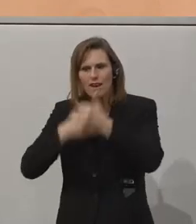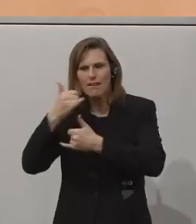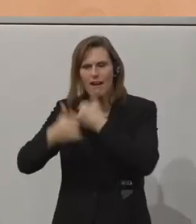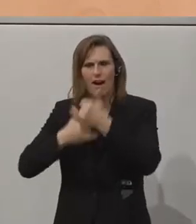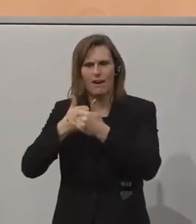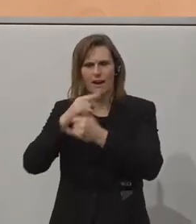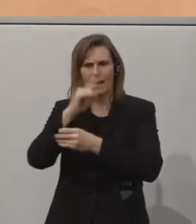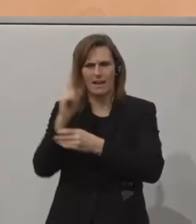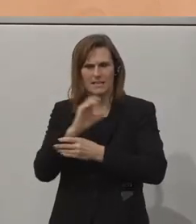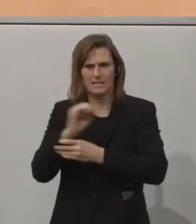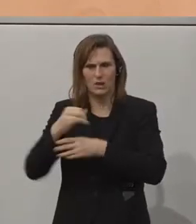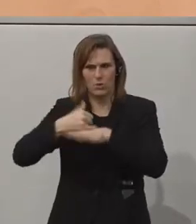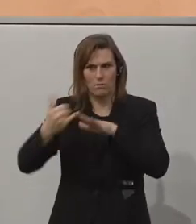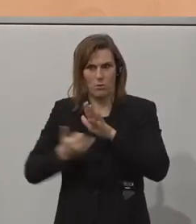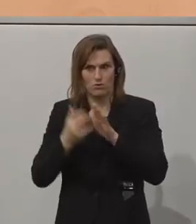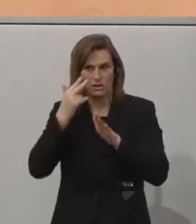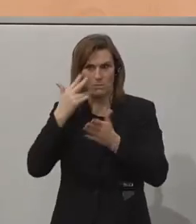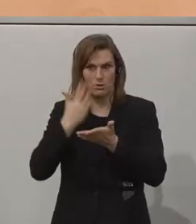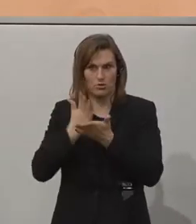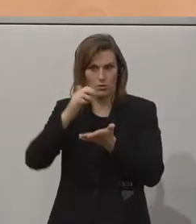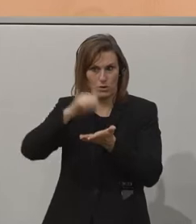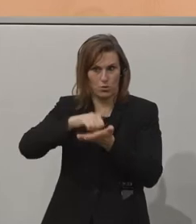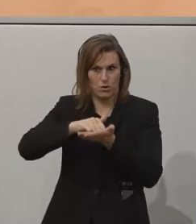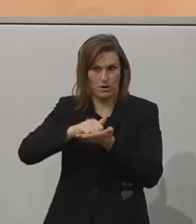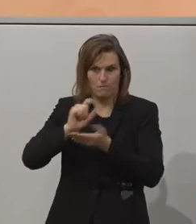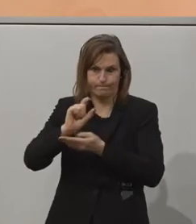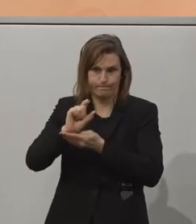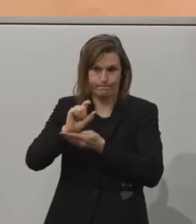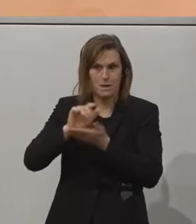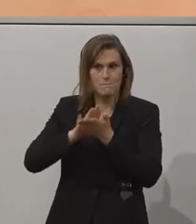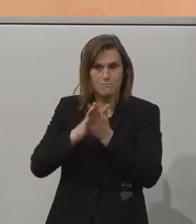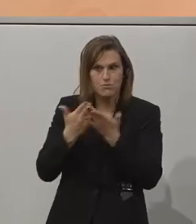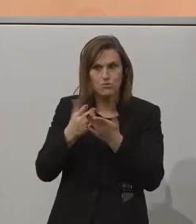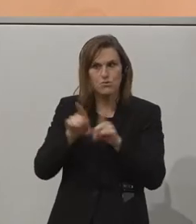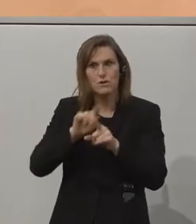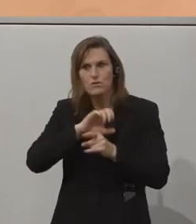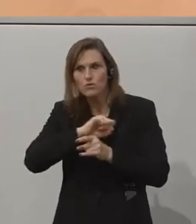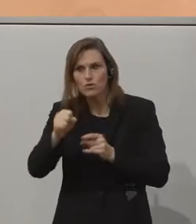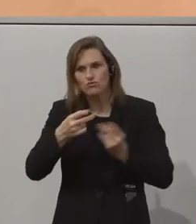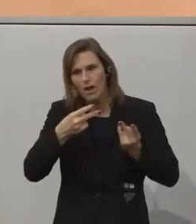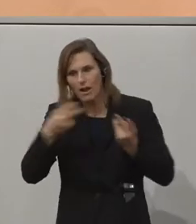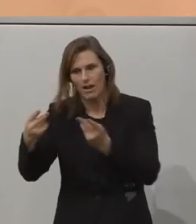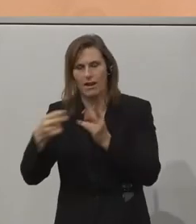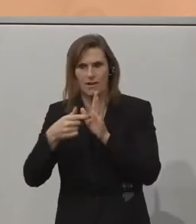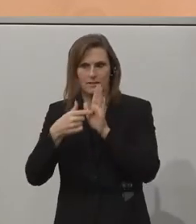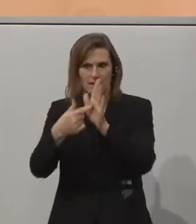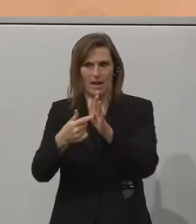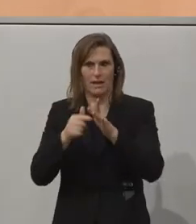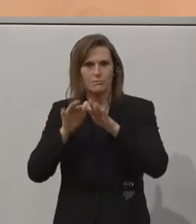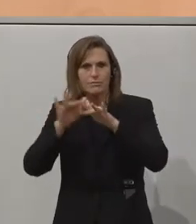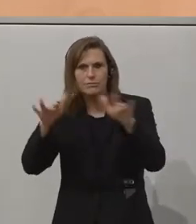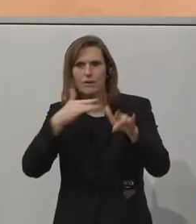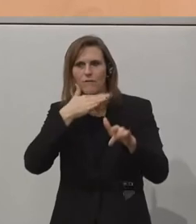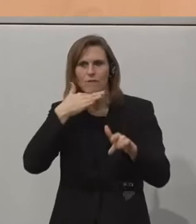Konferenz in einem Buch dargestellt worden sind, auch viel schneller immer wieder transportieren können und damit in die Breite bringen.